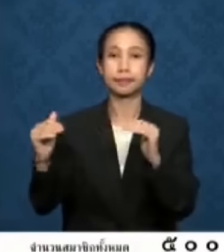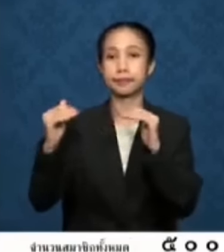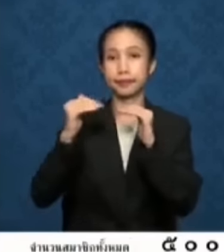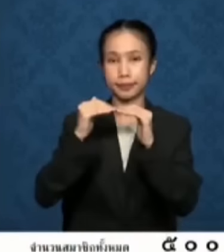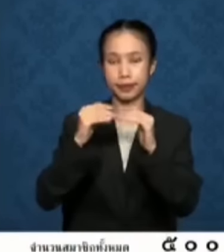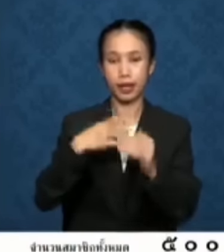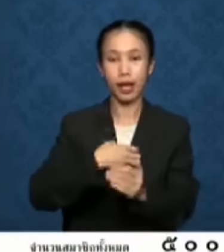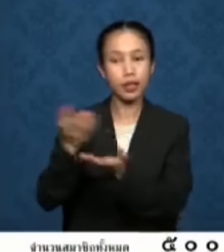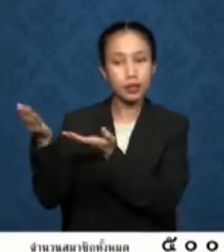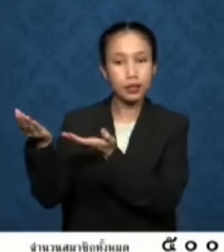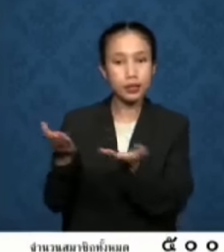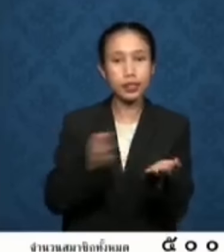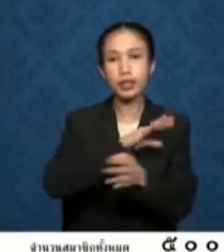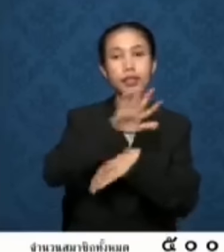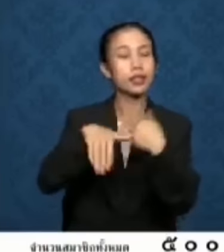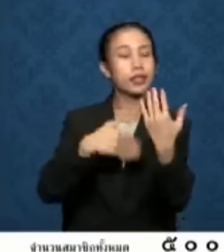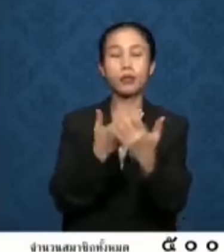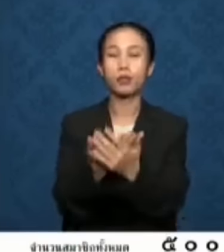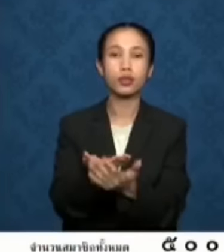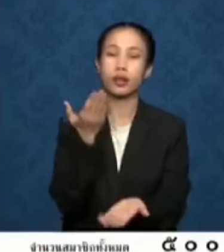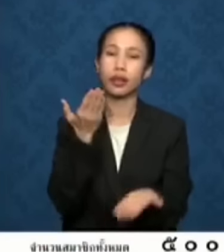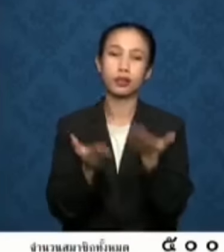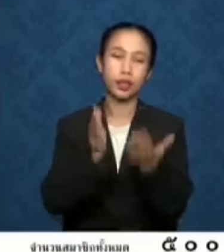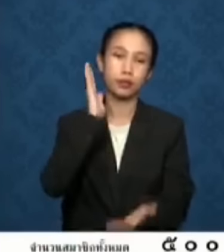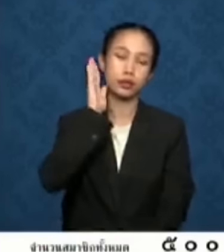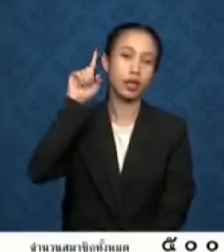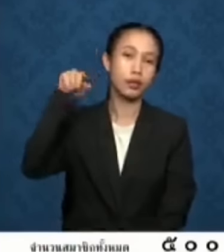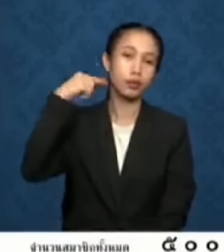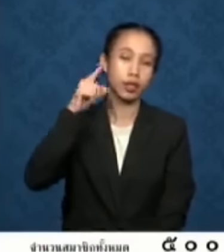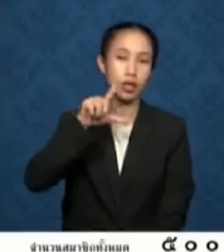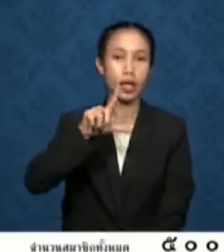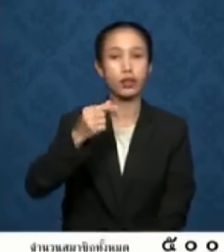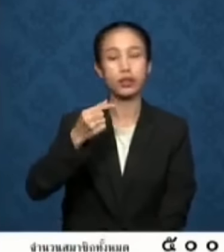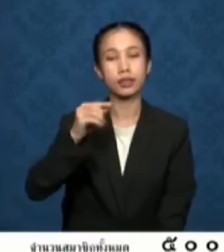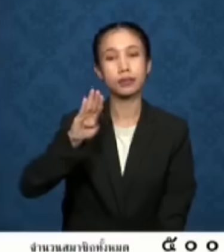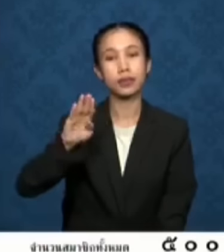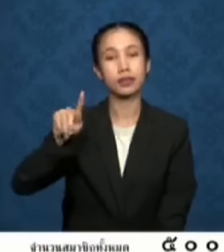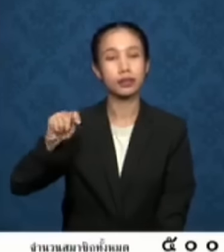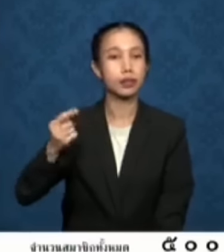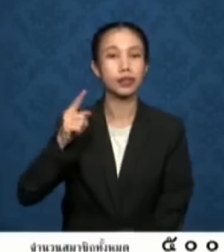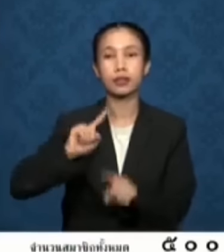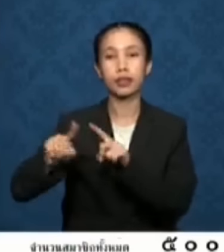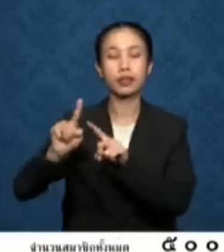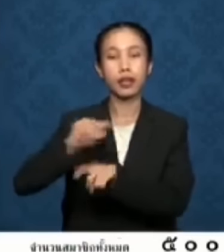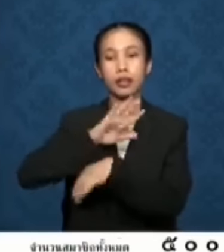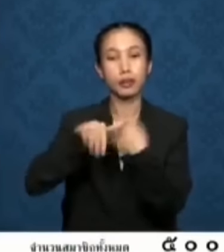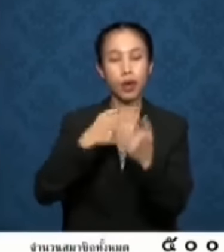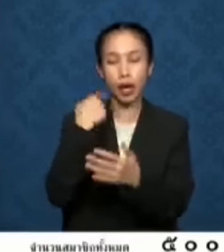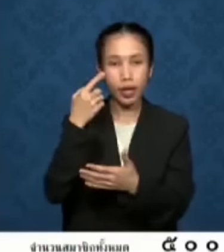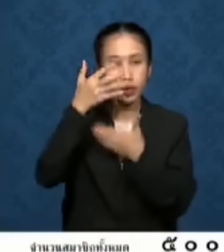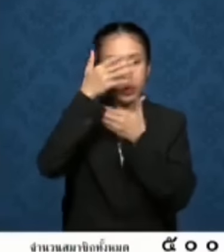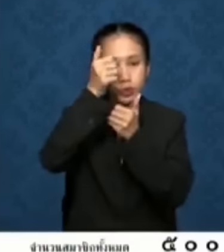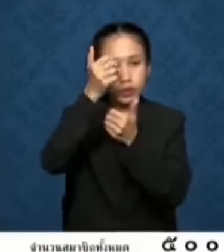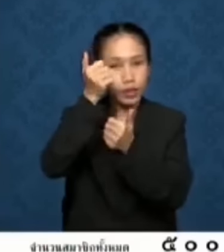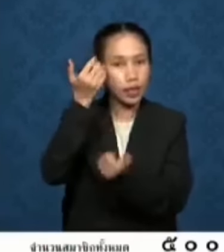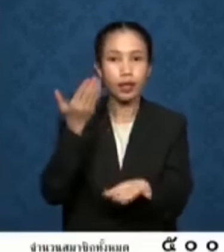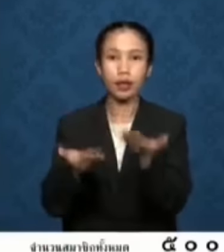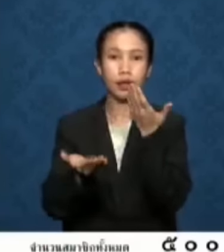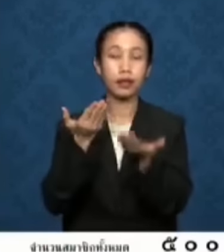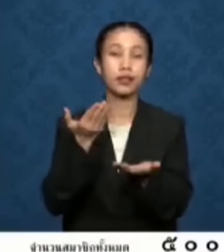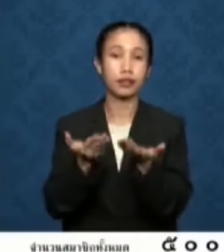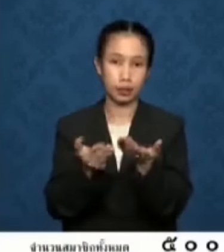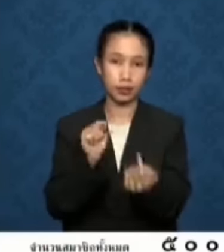เชิญทุกเพศสภาพเพศวิถีนะครับนะไม่ใช่แค่สุภาพสตรีนะครับแต่ว่าท่านใดที่สนใจในเรื่องของบทบาท